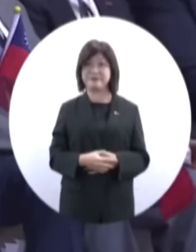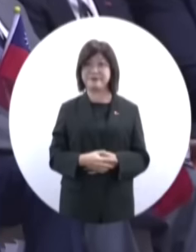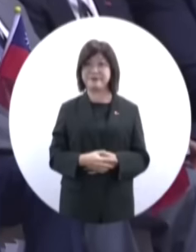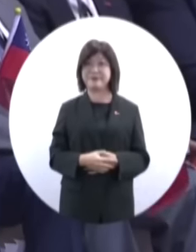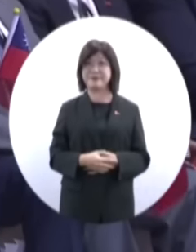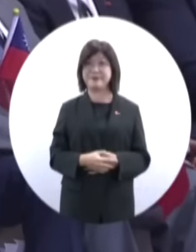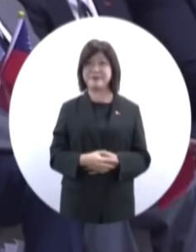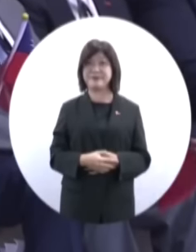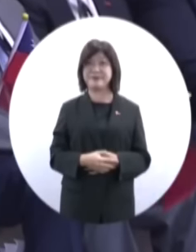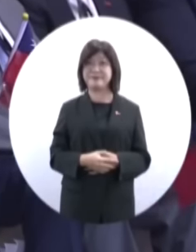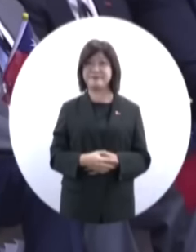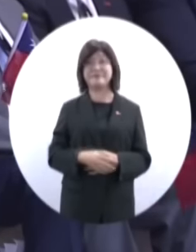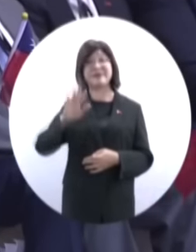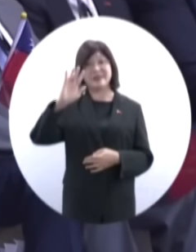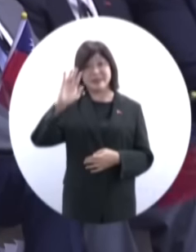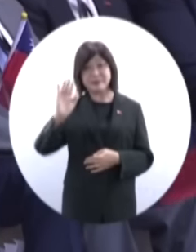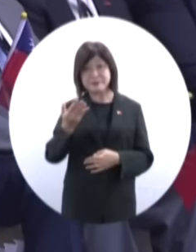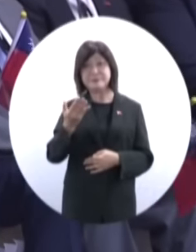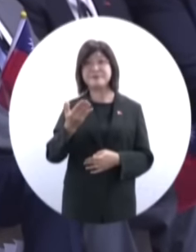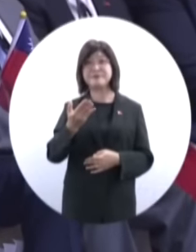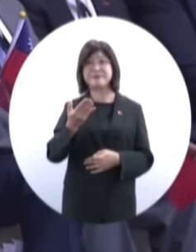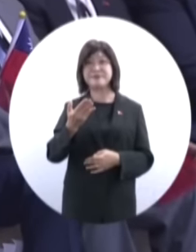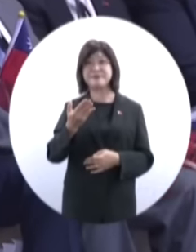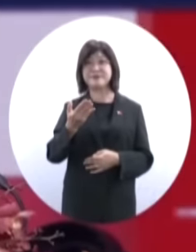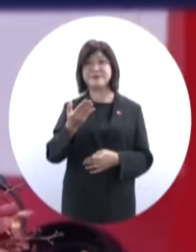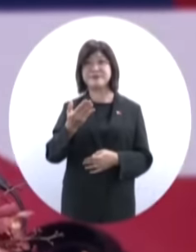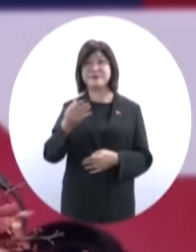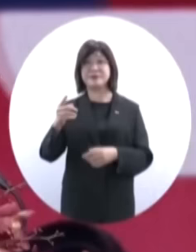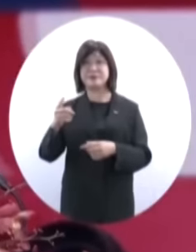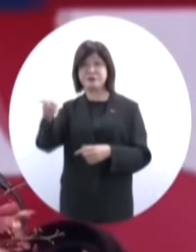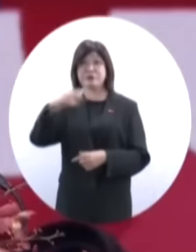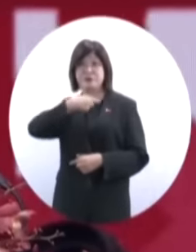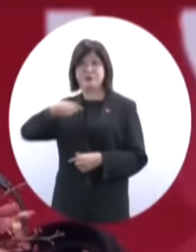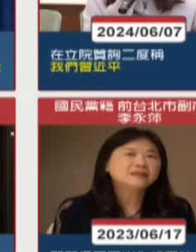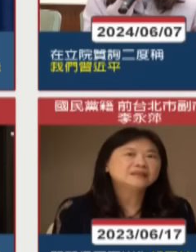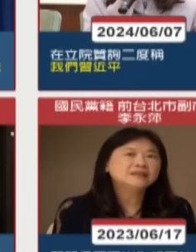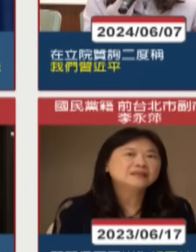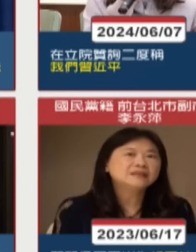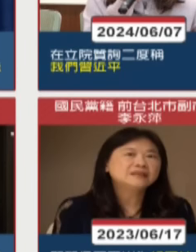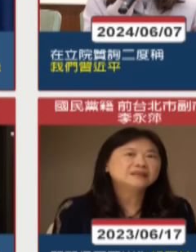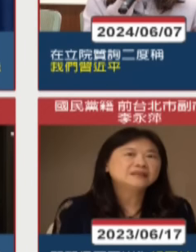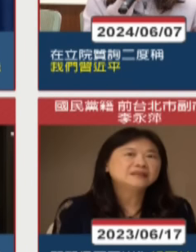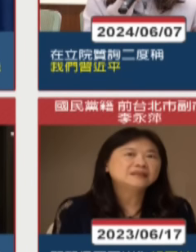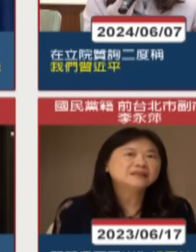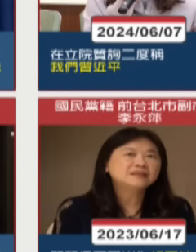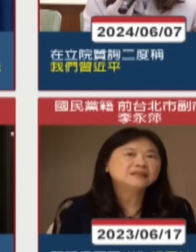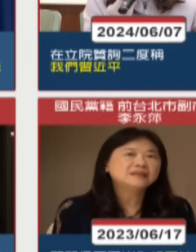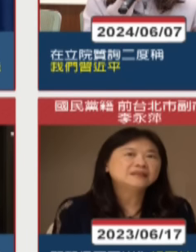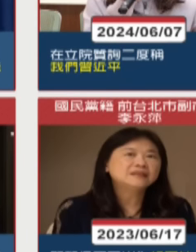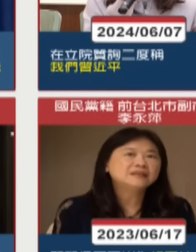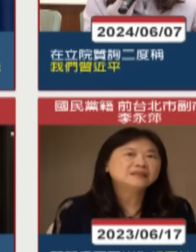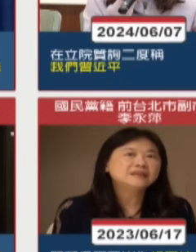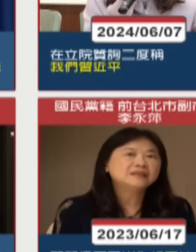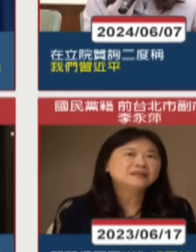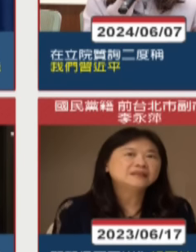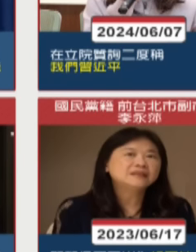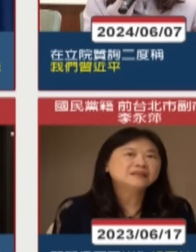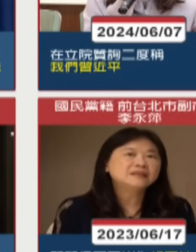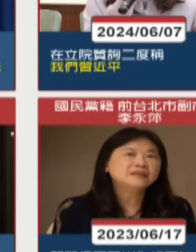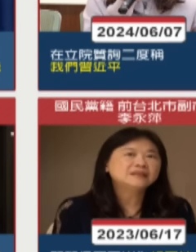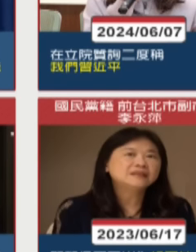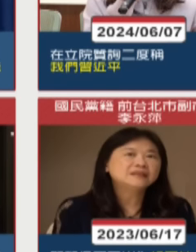那历史上用这个年代来算，当然是对的。啊，咱啊台湾登记去用殖民啊，住是台湾的人，万一是